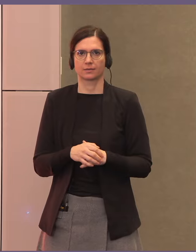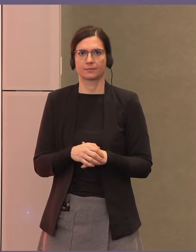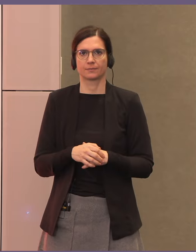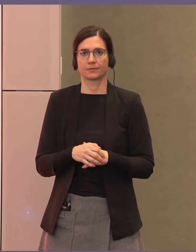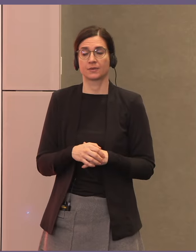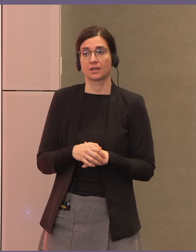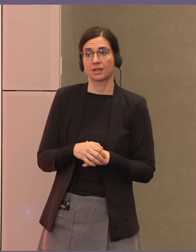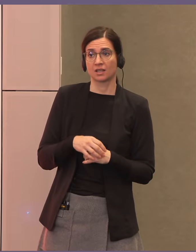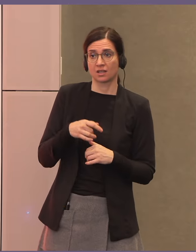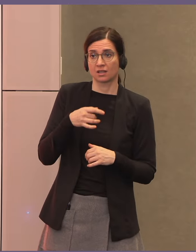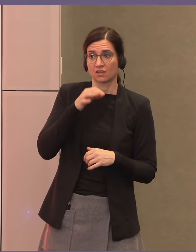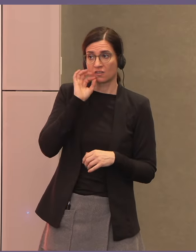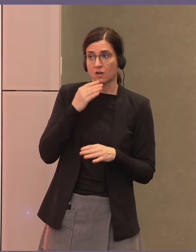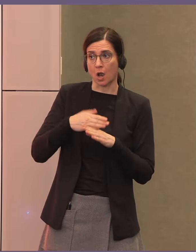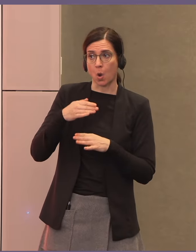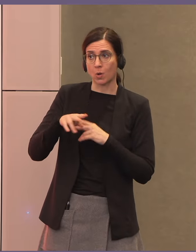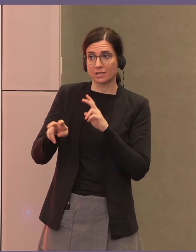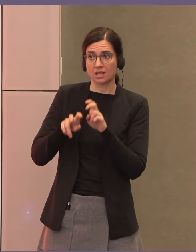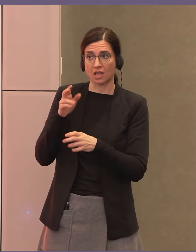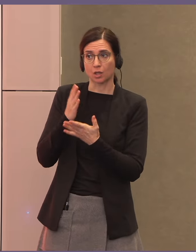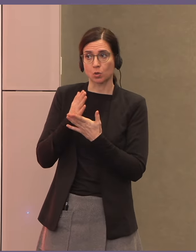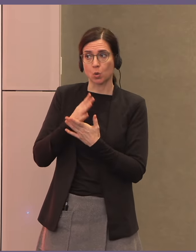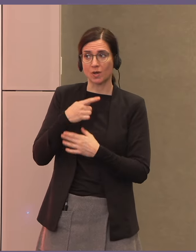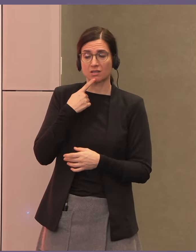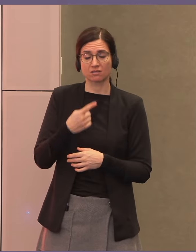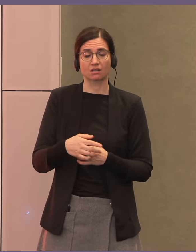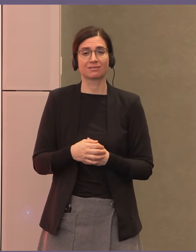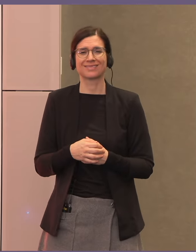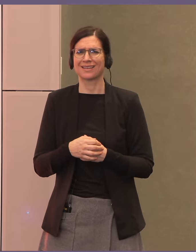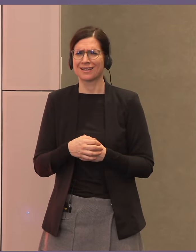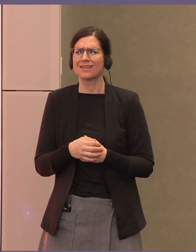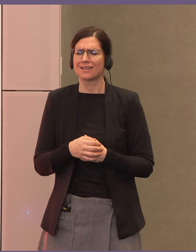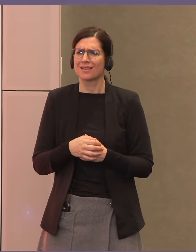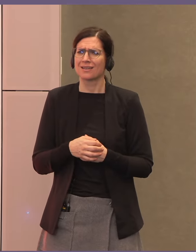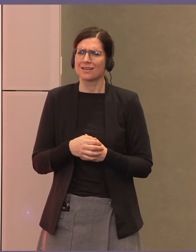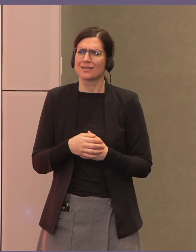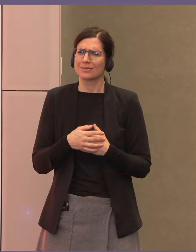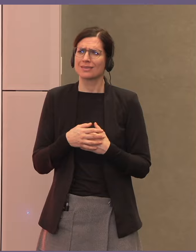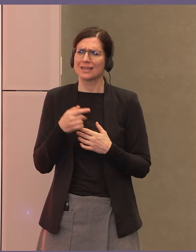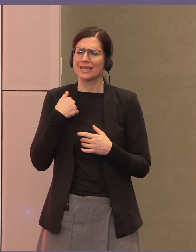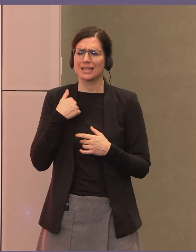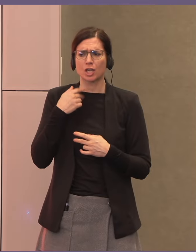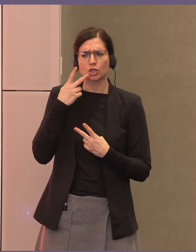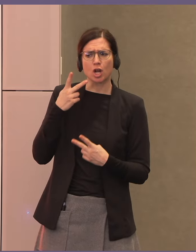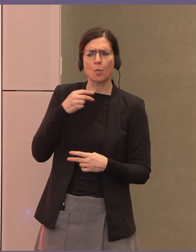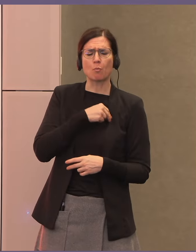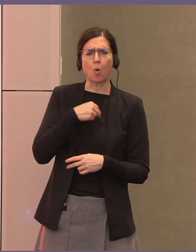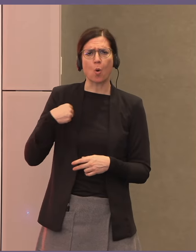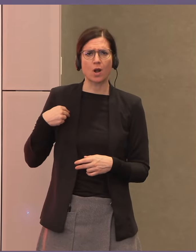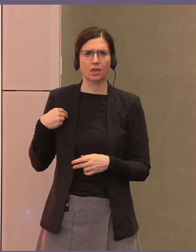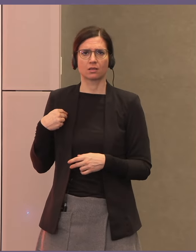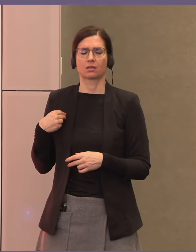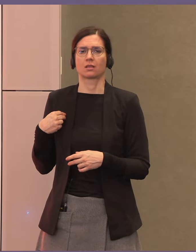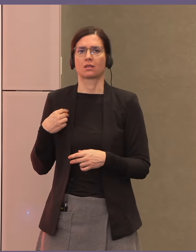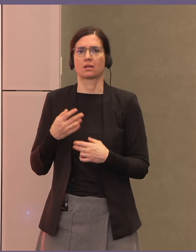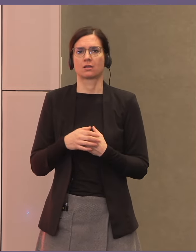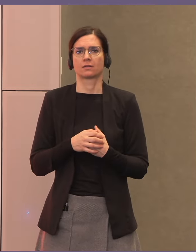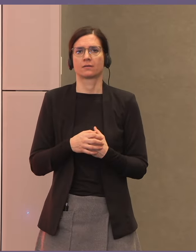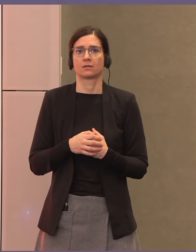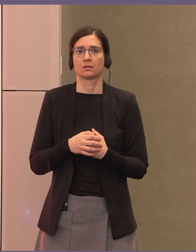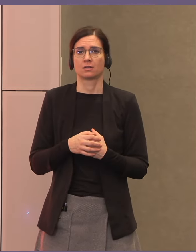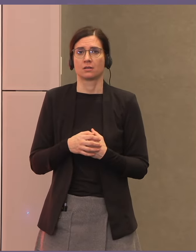Efi Holzleitner hat das ja wunderbar erwähnt in ihrem Eingangsstatement nach Polen wo diejenigen die